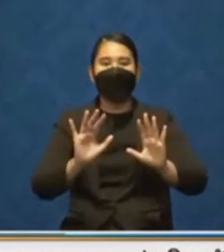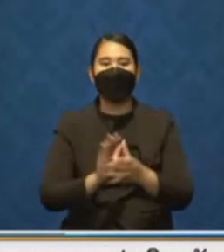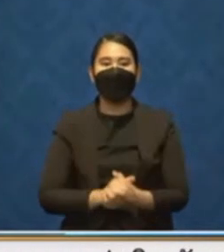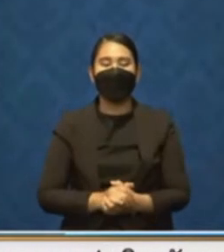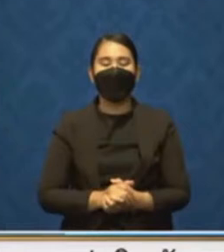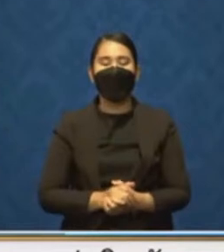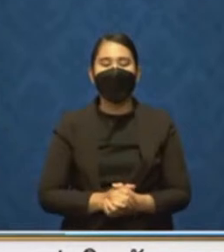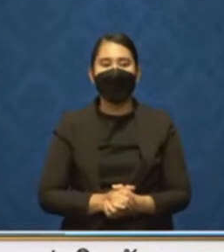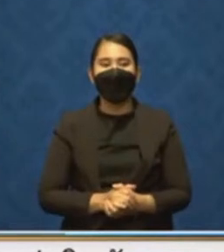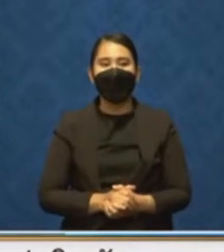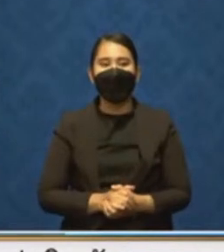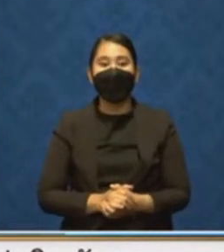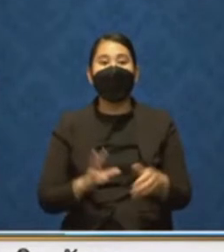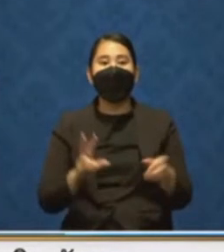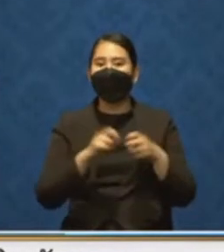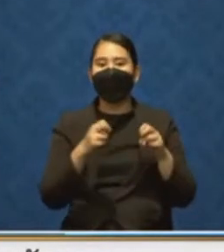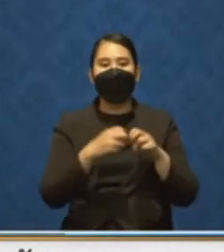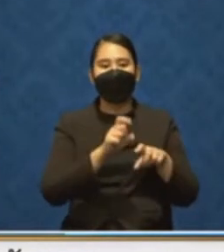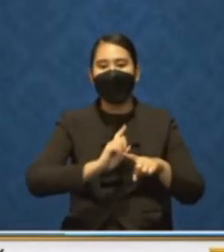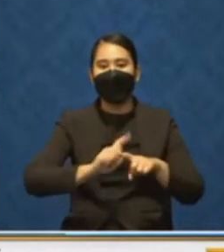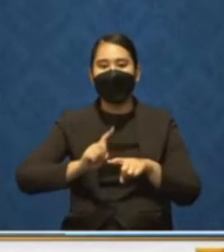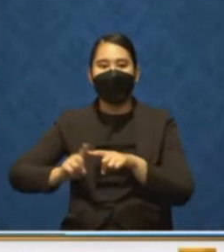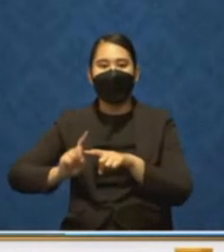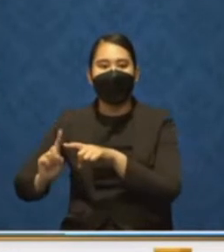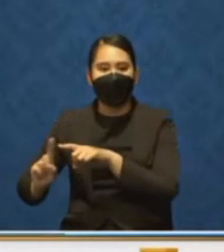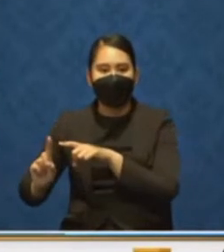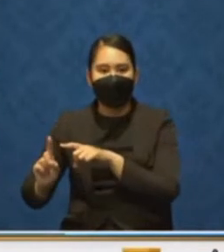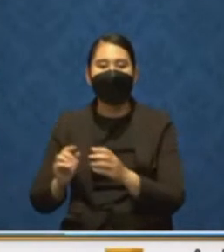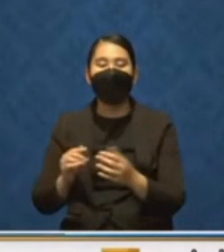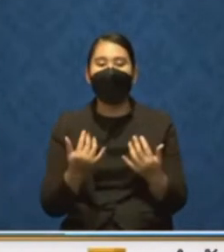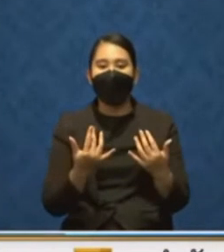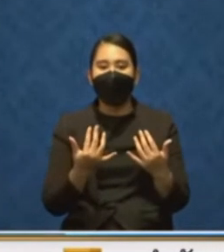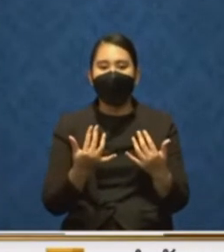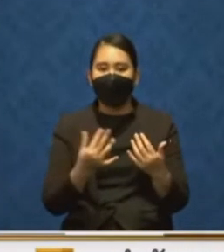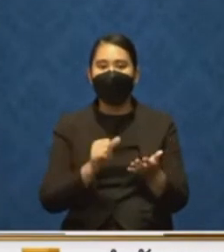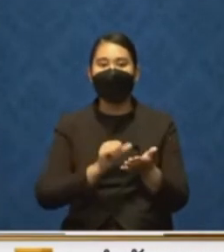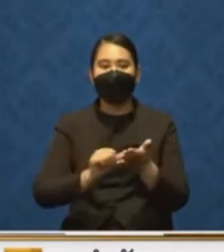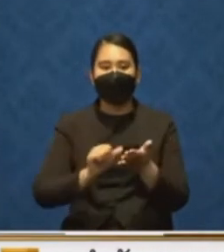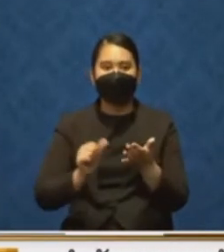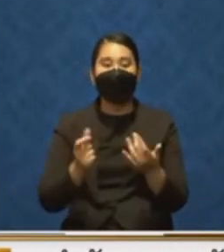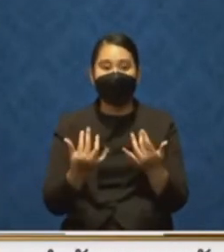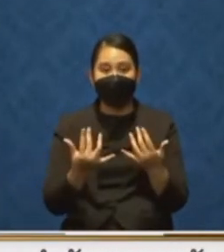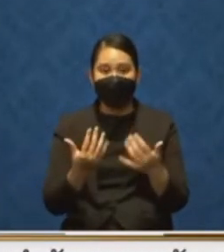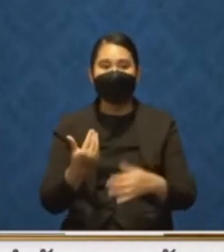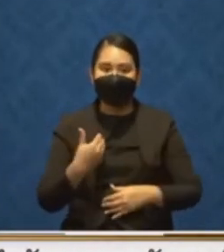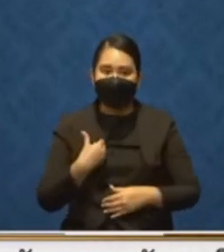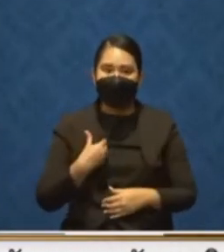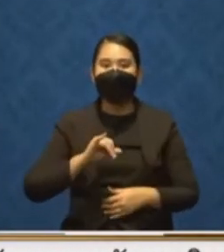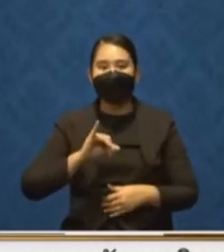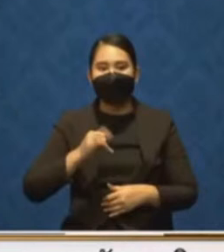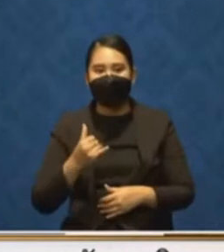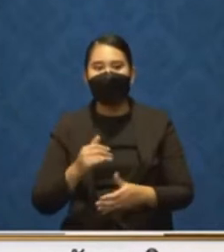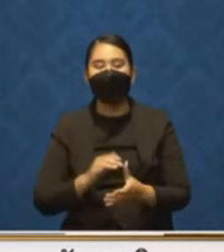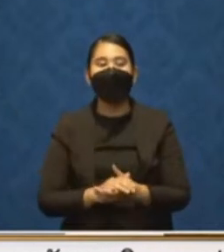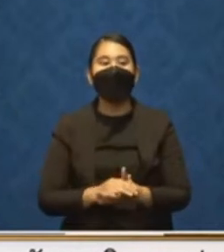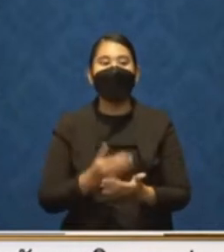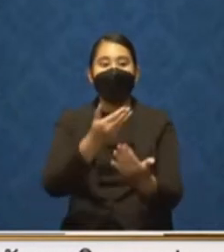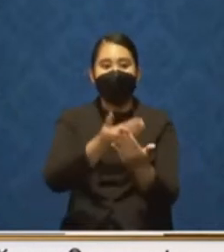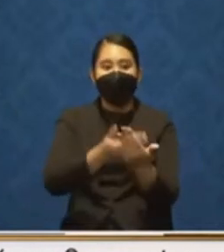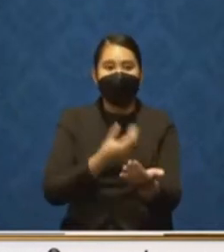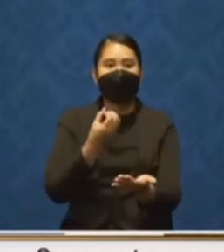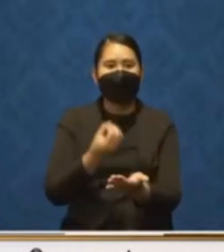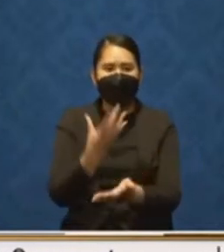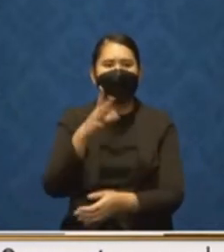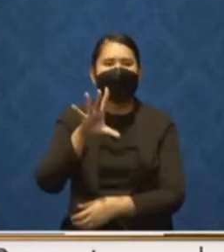เลยมีปัญหาอีกหลายอย่างที่ต้องกันต้องรอการแก้ไขนะครับบางอย่างก็อยู่จังหวัดการเป็นการทางแพงเกิน 80บาท